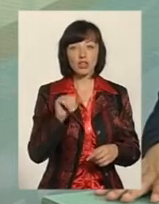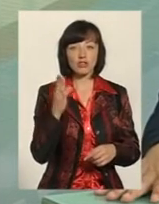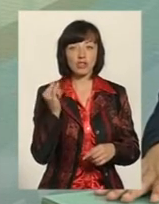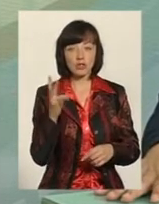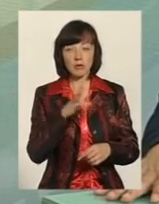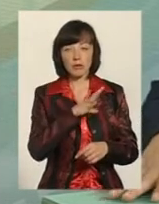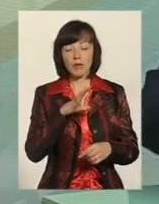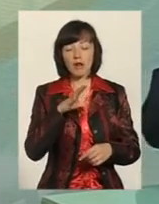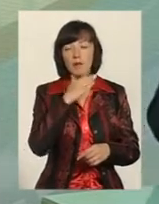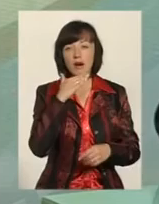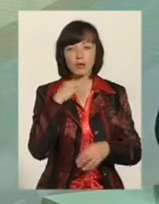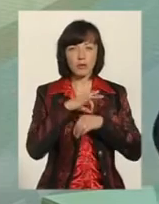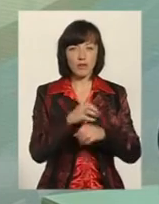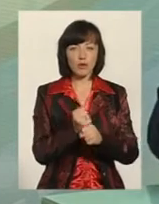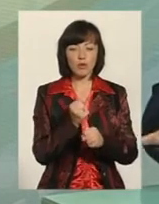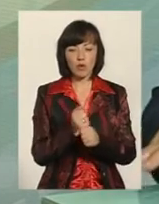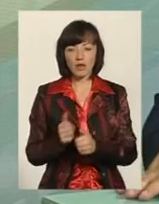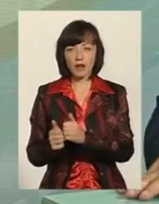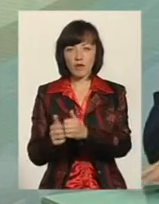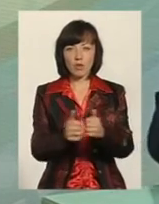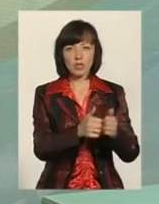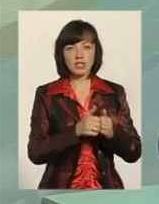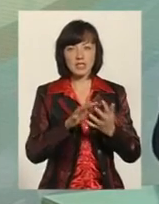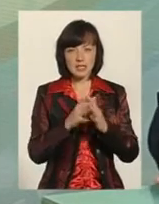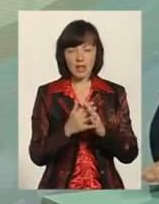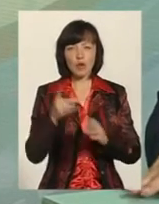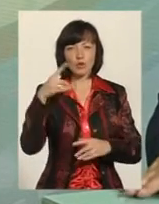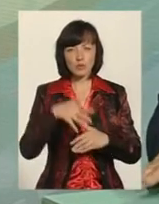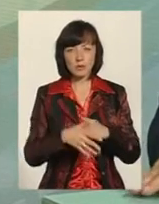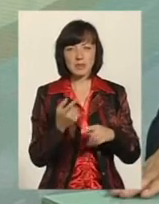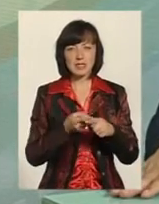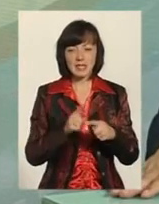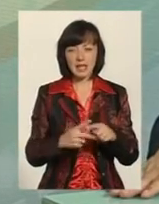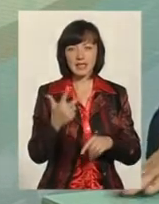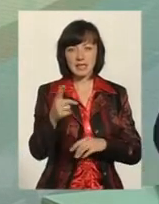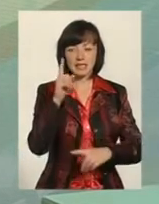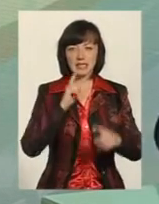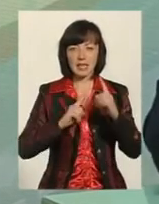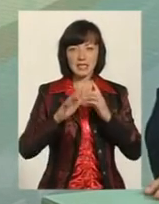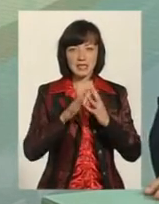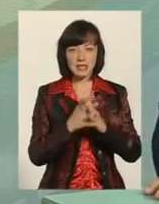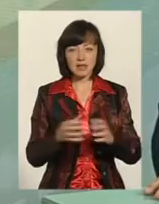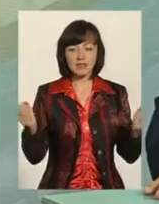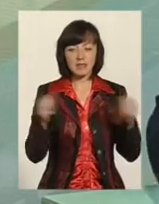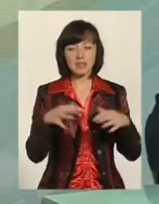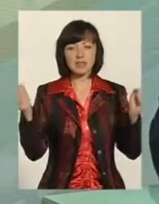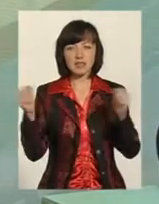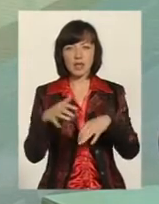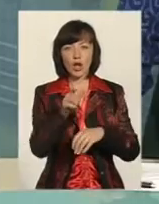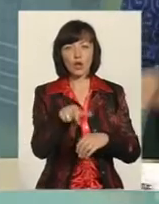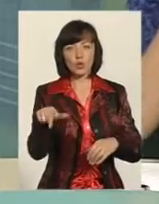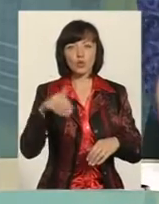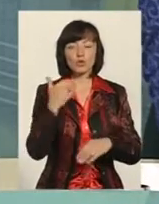багато проведено роботи, навколишні села, розумієте, що це по 3 сесії сільських рад, маса сходів сіл, люди